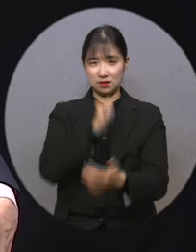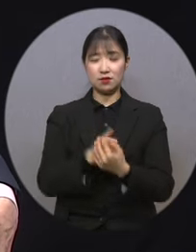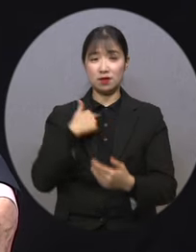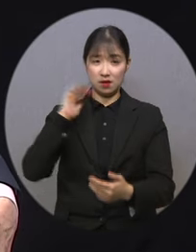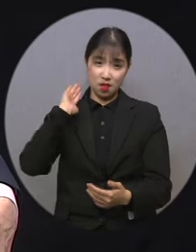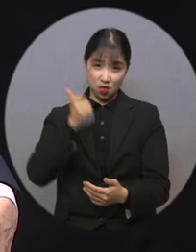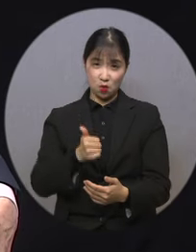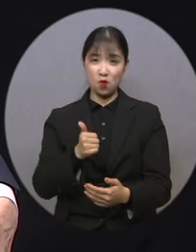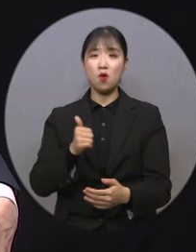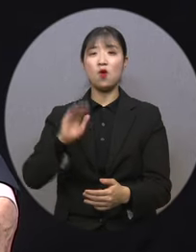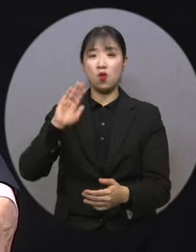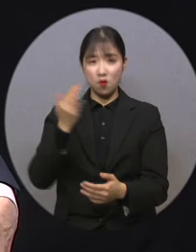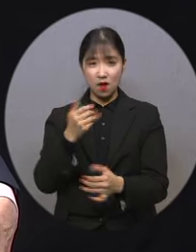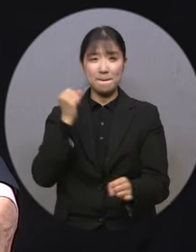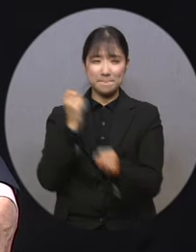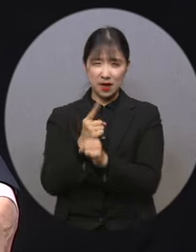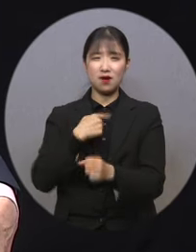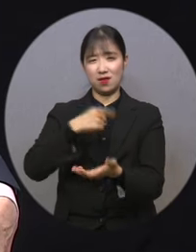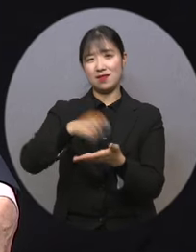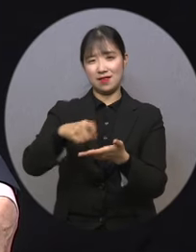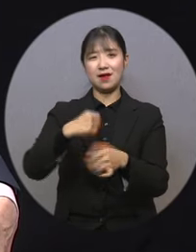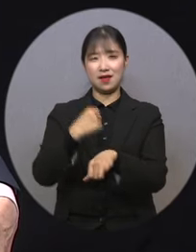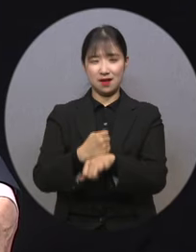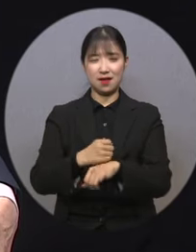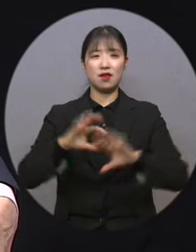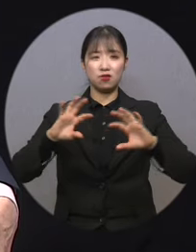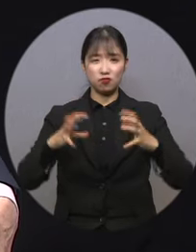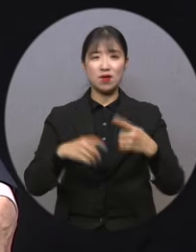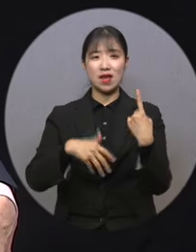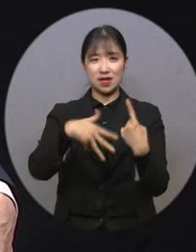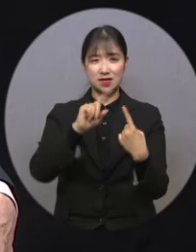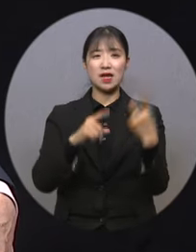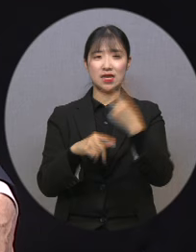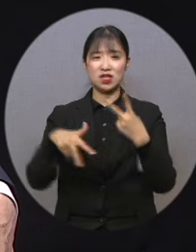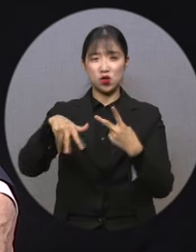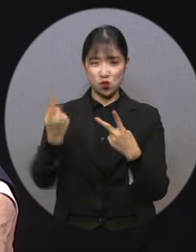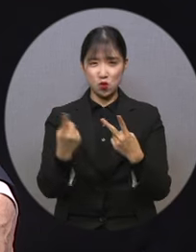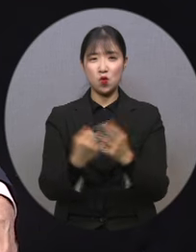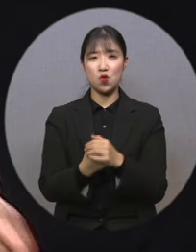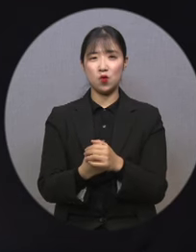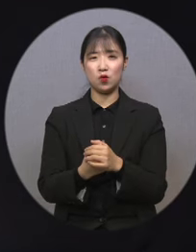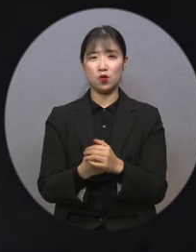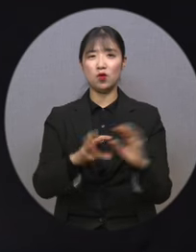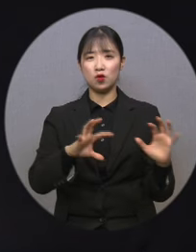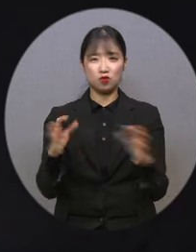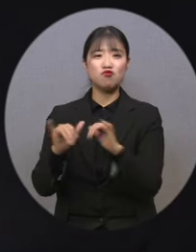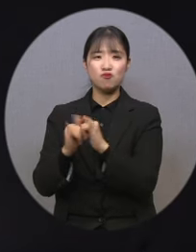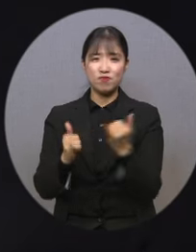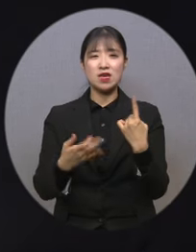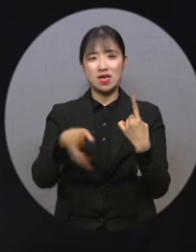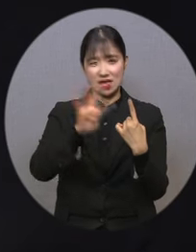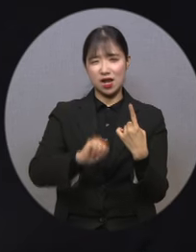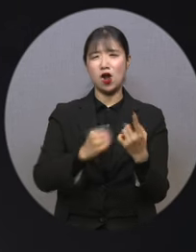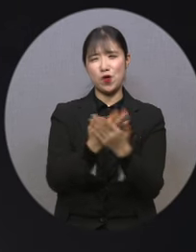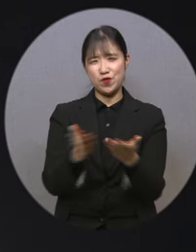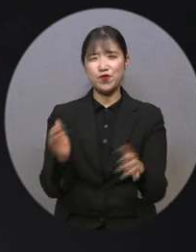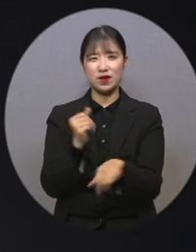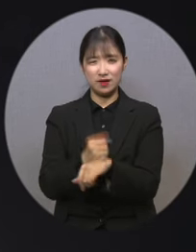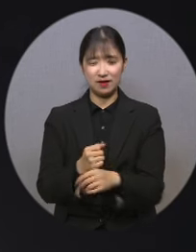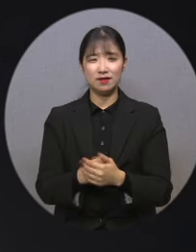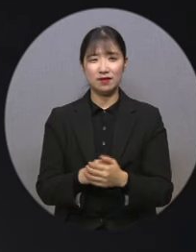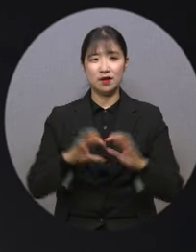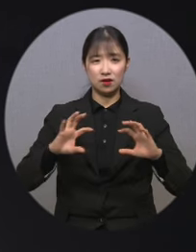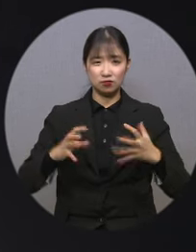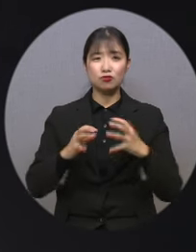사인합니다. 책상 위에서. 국민에게 1차 2천조. 바로 국민들한테 1억씩이 갑니다.